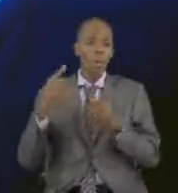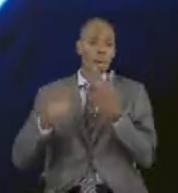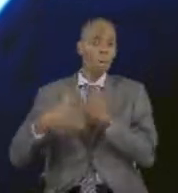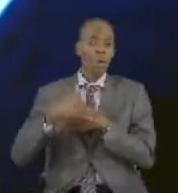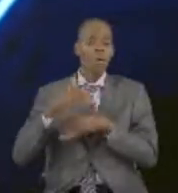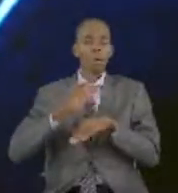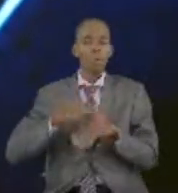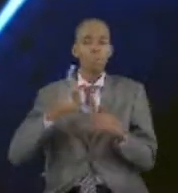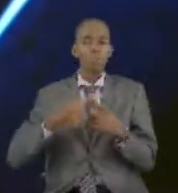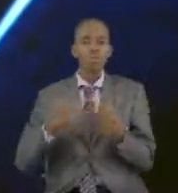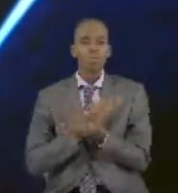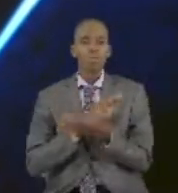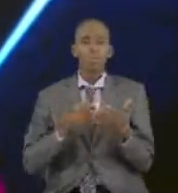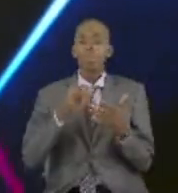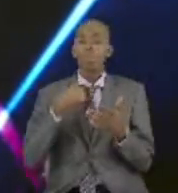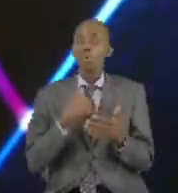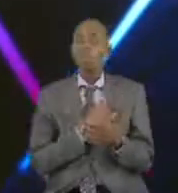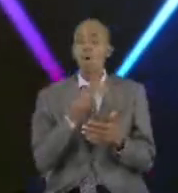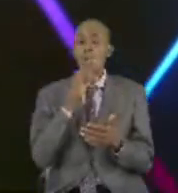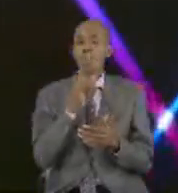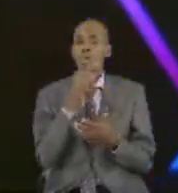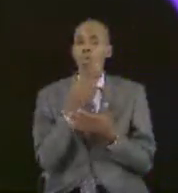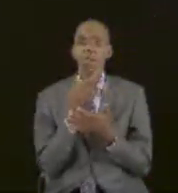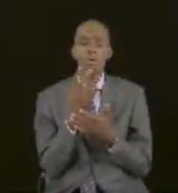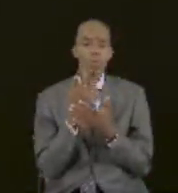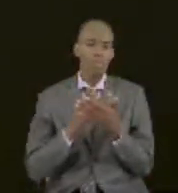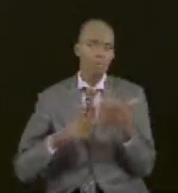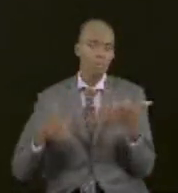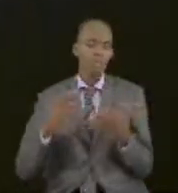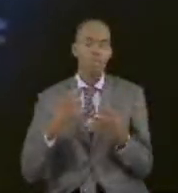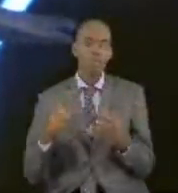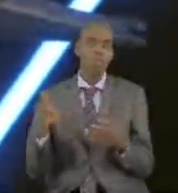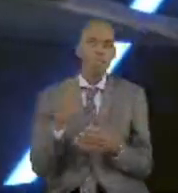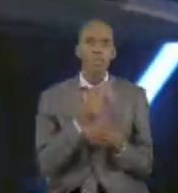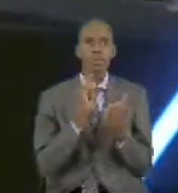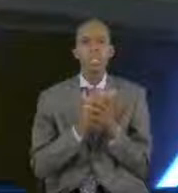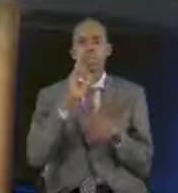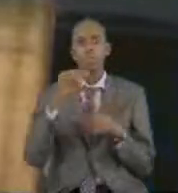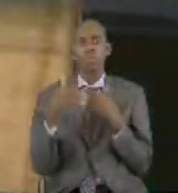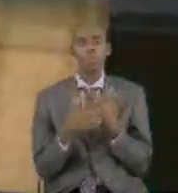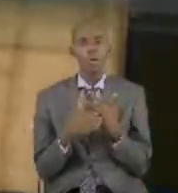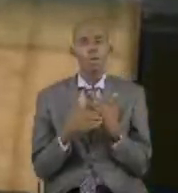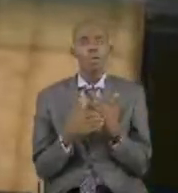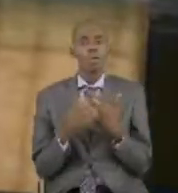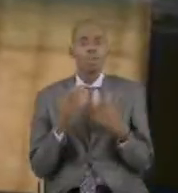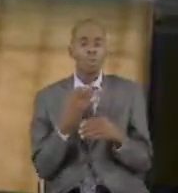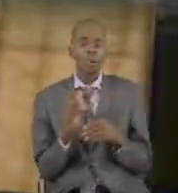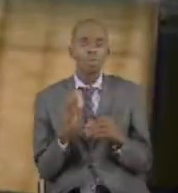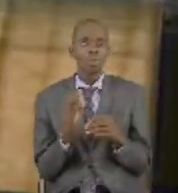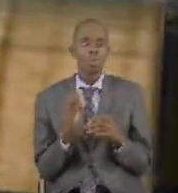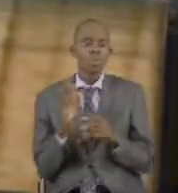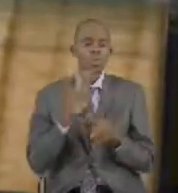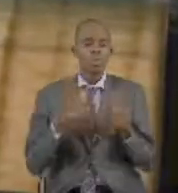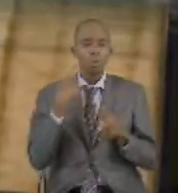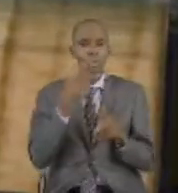la perdition. Mais nous ne sommes pas de ceux qui se retirent pour la perdition, mais de ceux qui poursuivent,